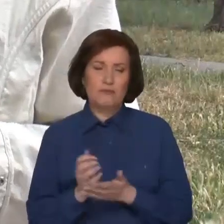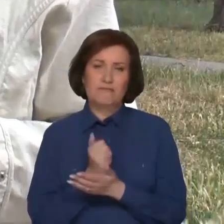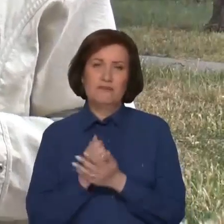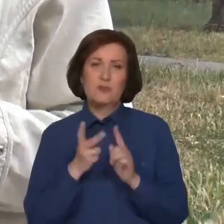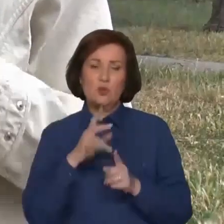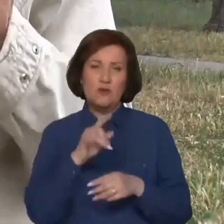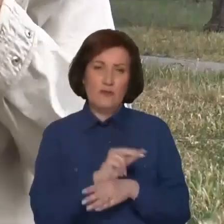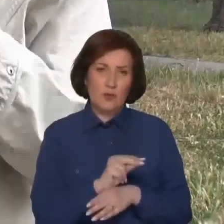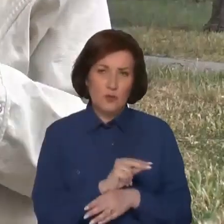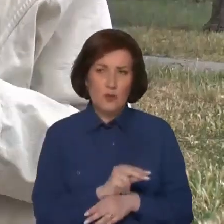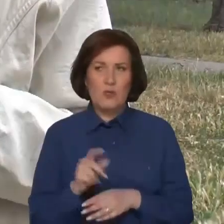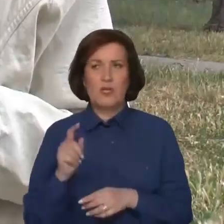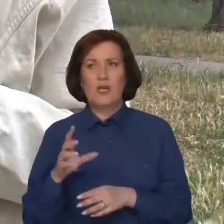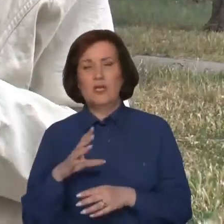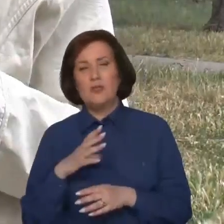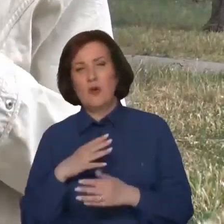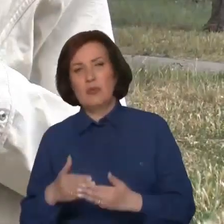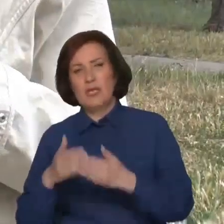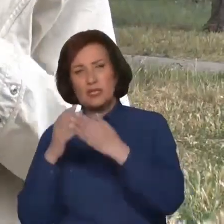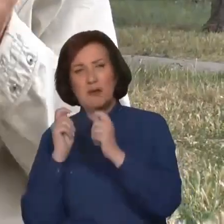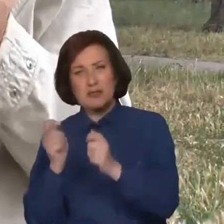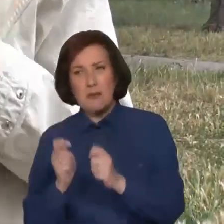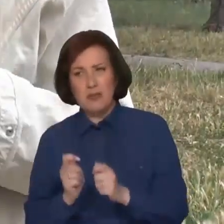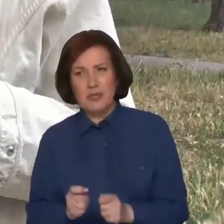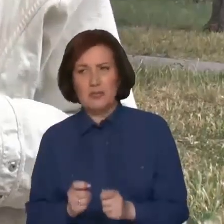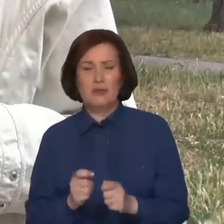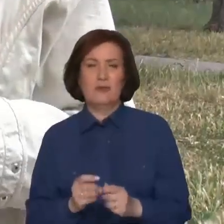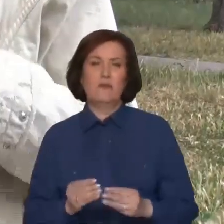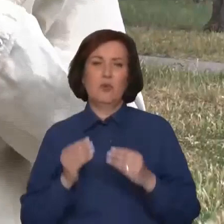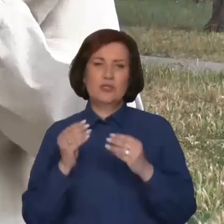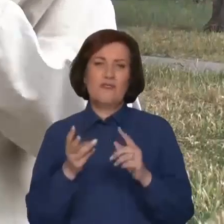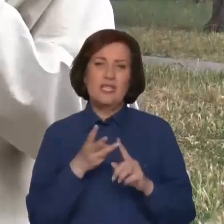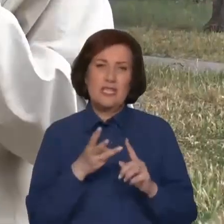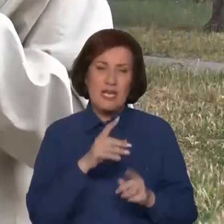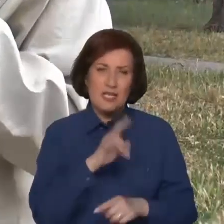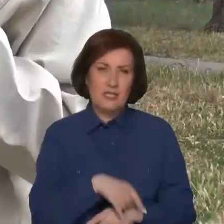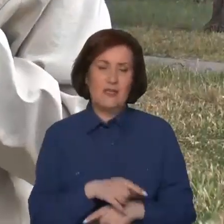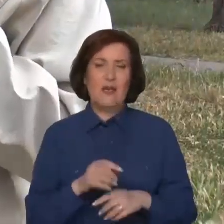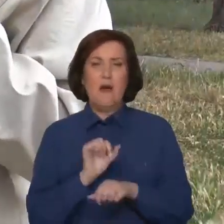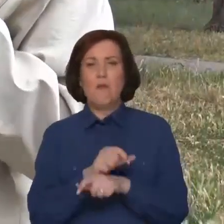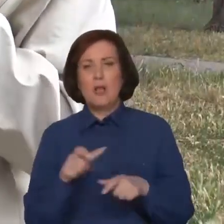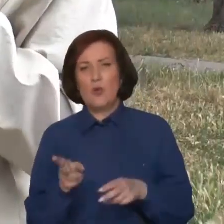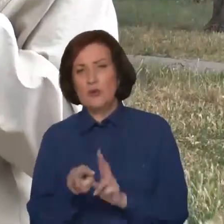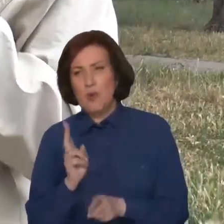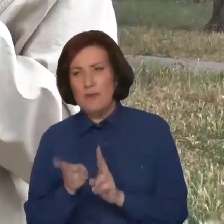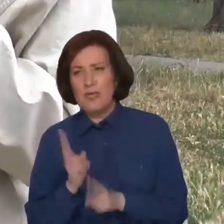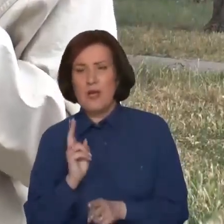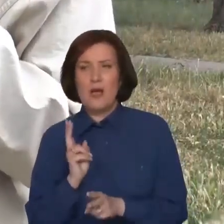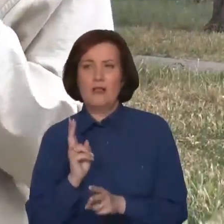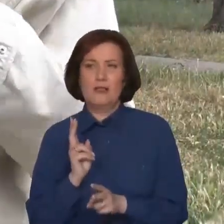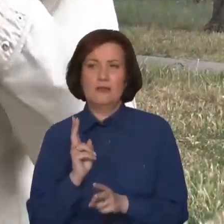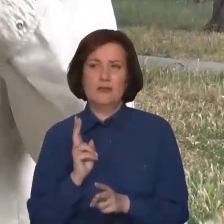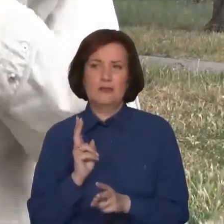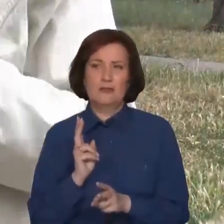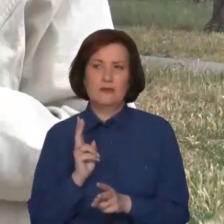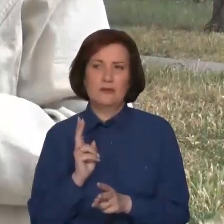заробили друге вікно, те було ще фанерою забито. Поставили третє, в балконі поміняли